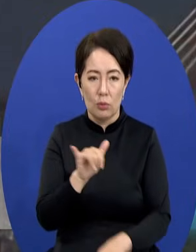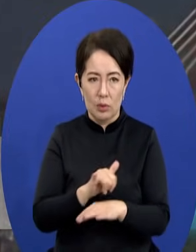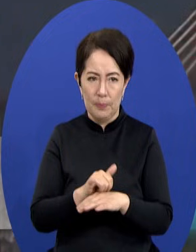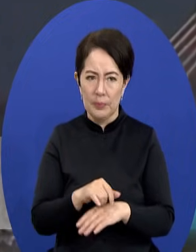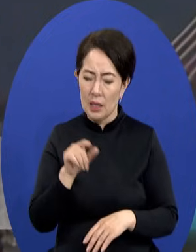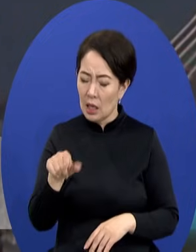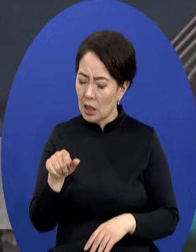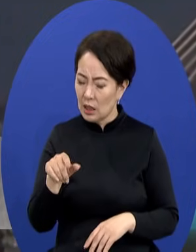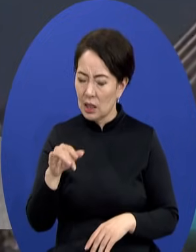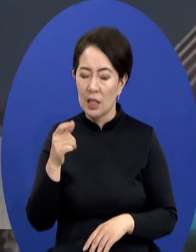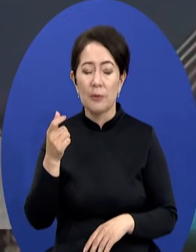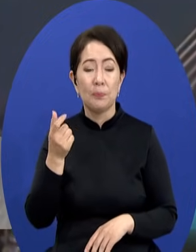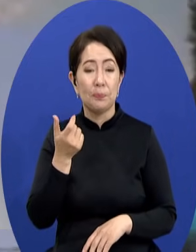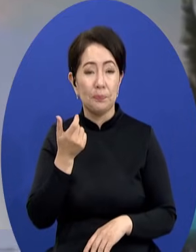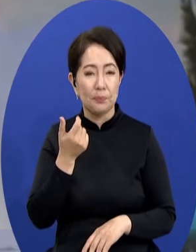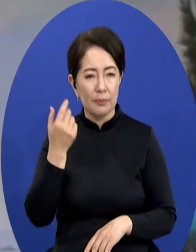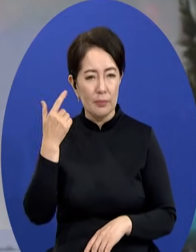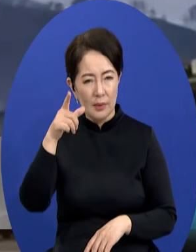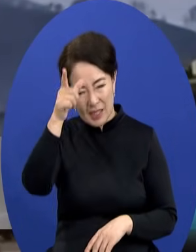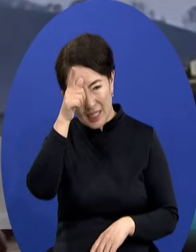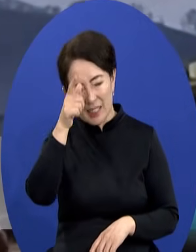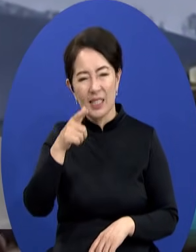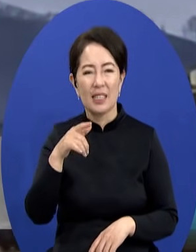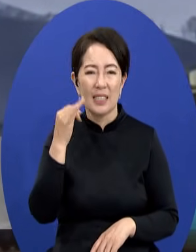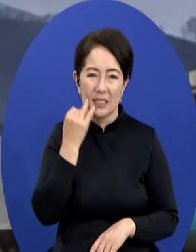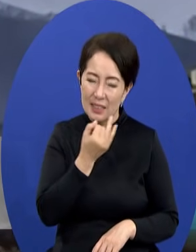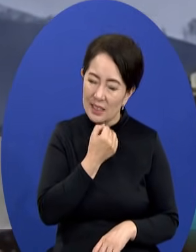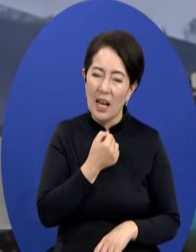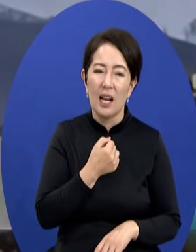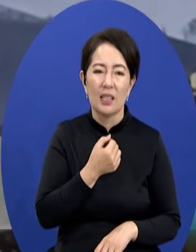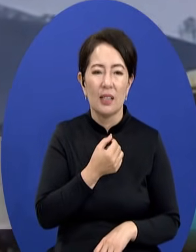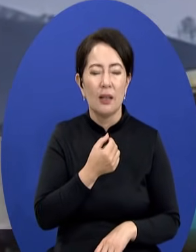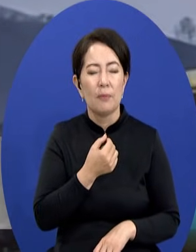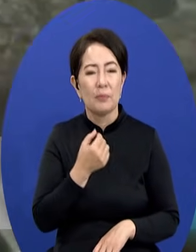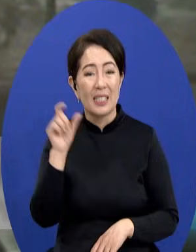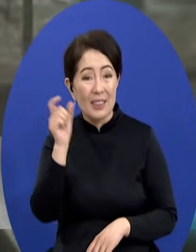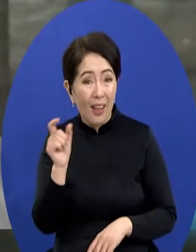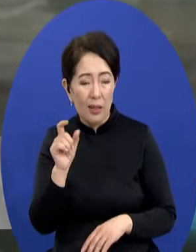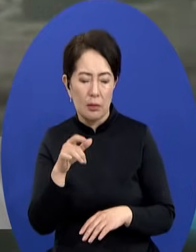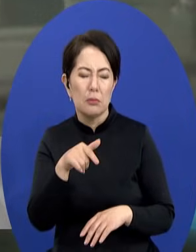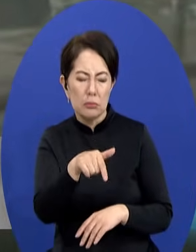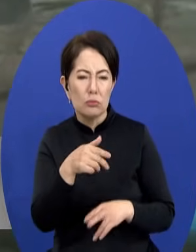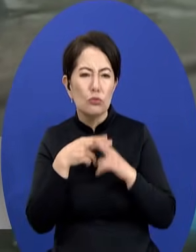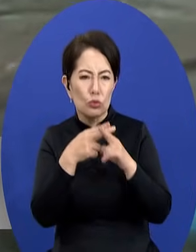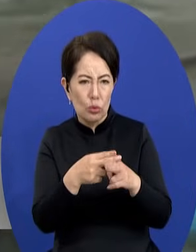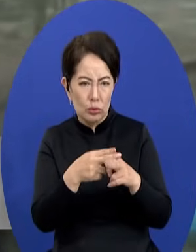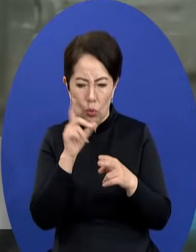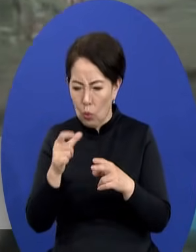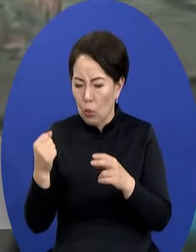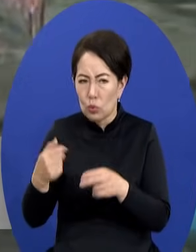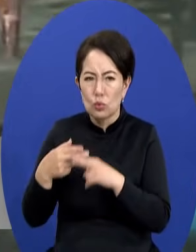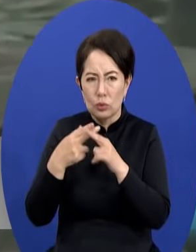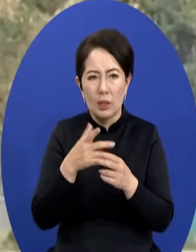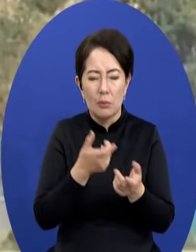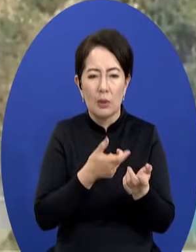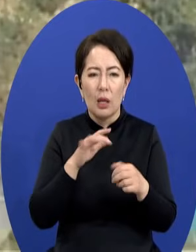Их Британи, Итали, Грек болон Израиль Кипр улсад хүн хүчний болон техникийн тусламж үзүүлж байна. Дээрх орнуудын зарим нь газ